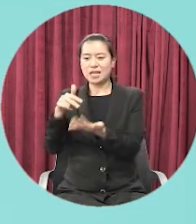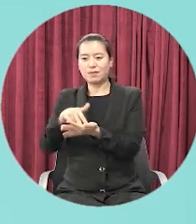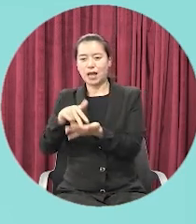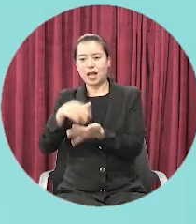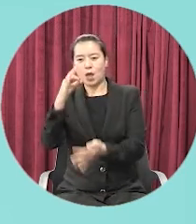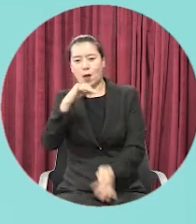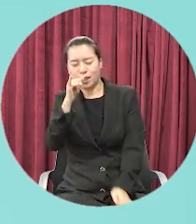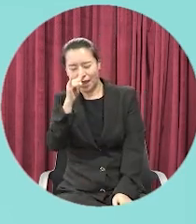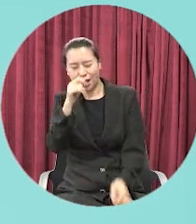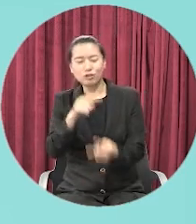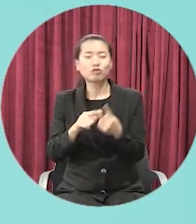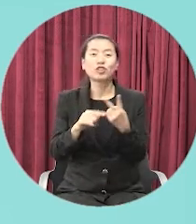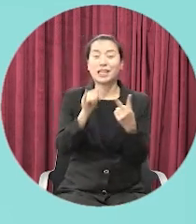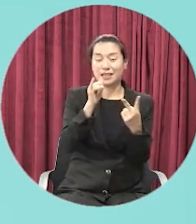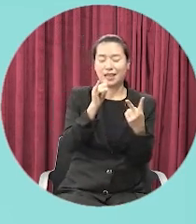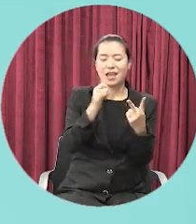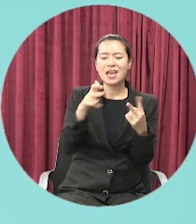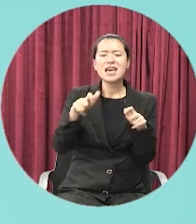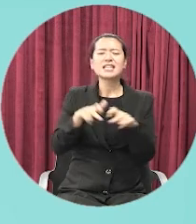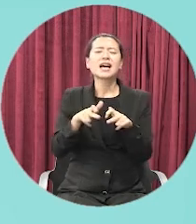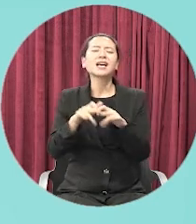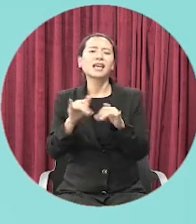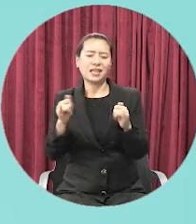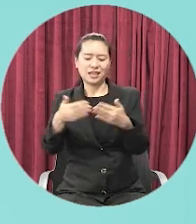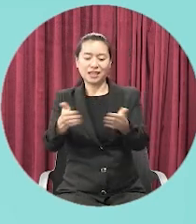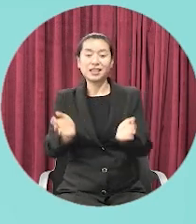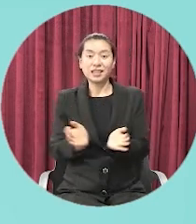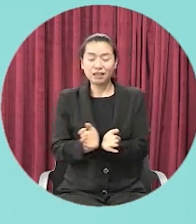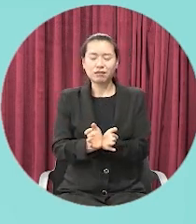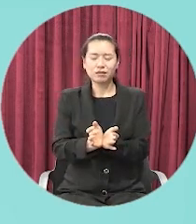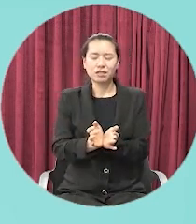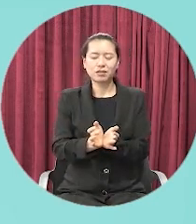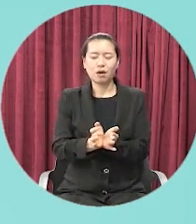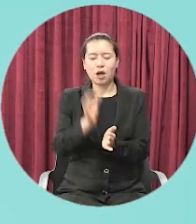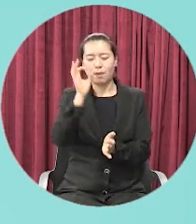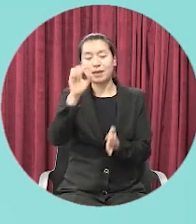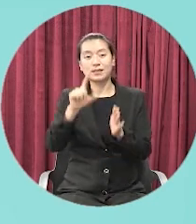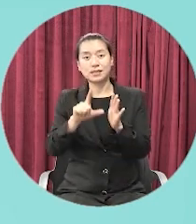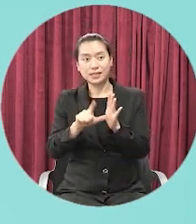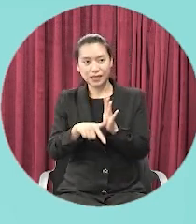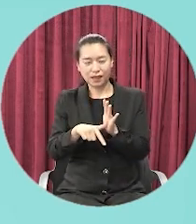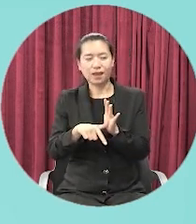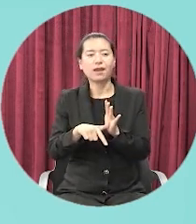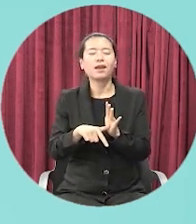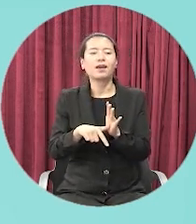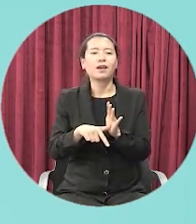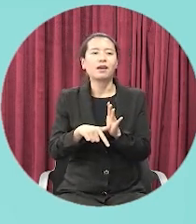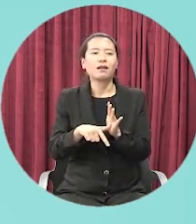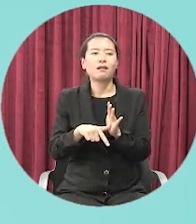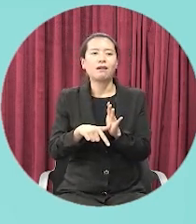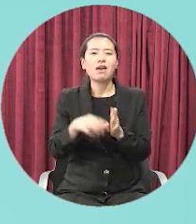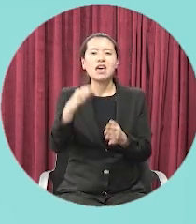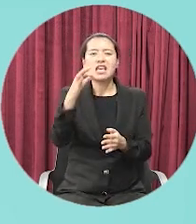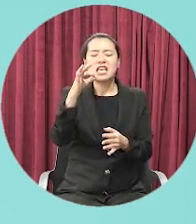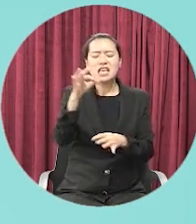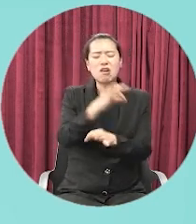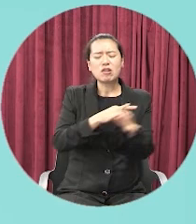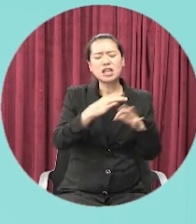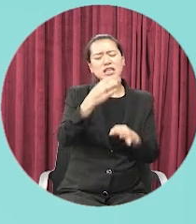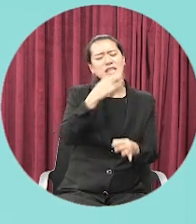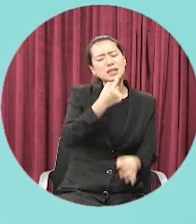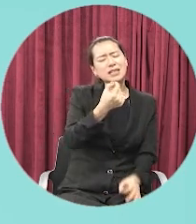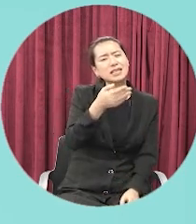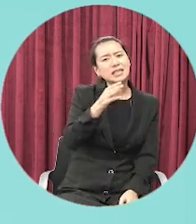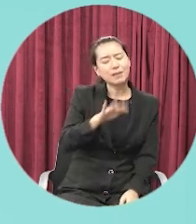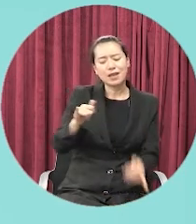있는데 장애인 싶다 의 입상 캡 어릴수록 굉장히 높아요 그런데 이 피셔 신작을 수 있거든요 이 큐 블레스 도 높은